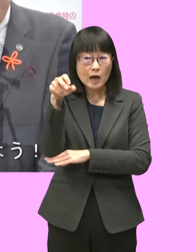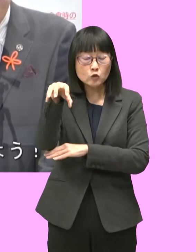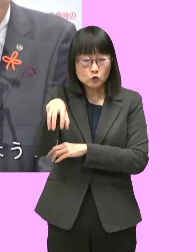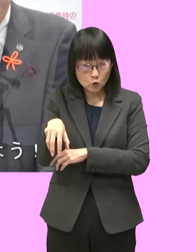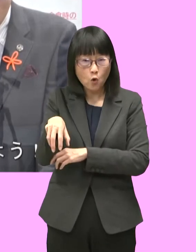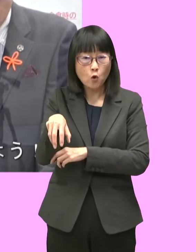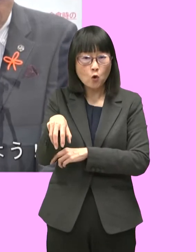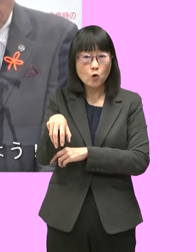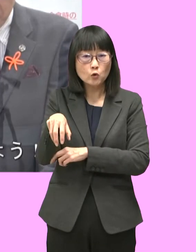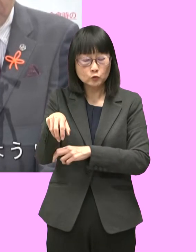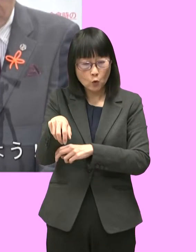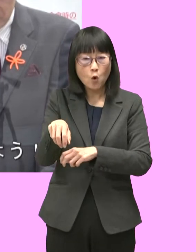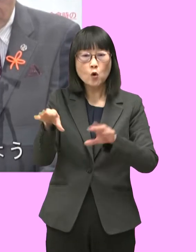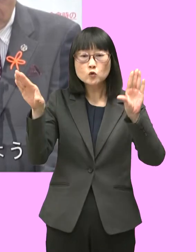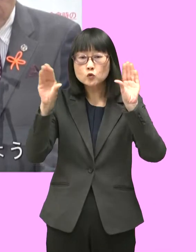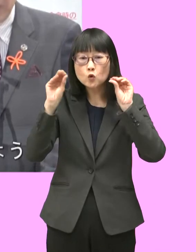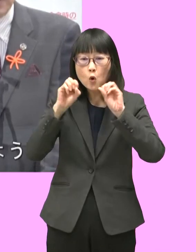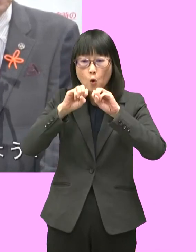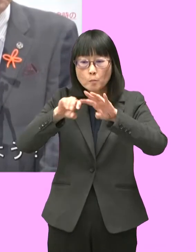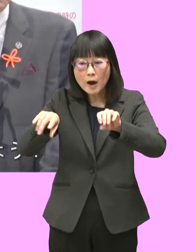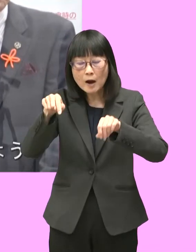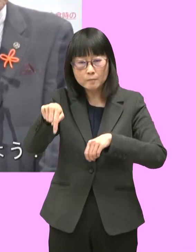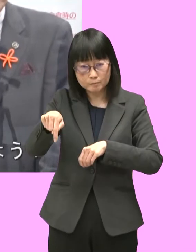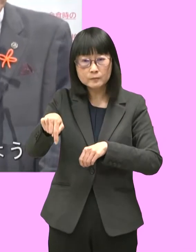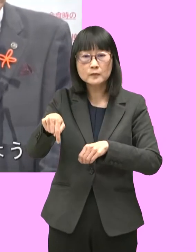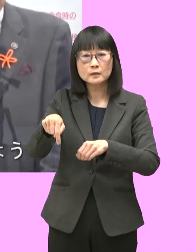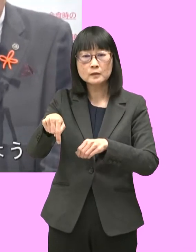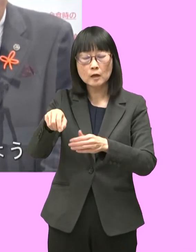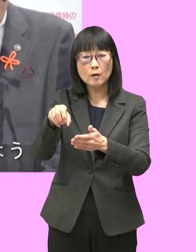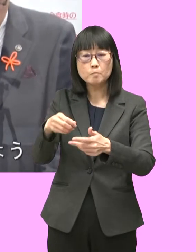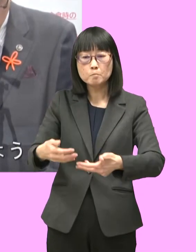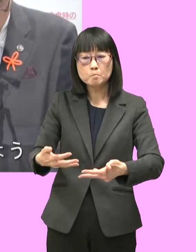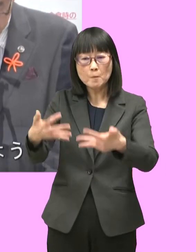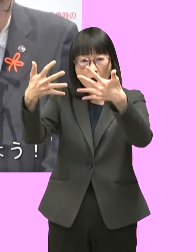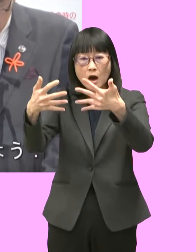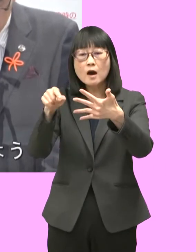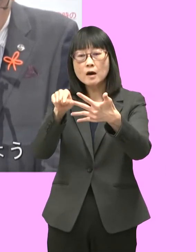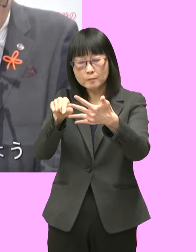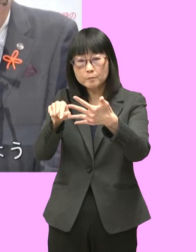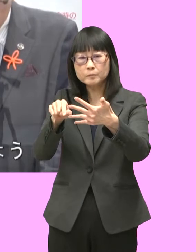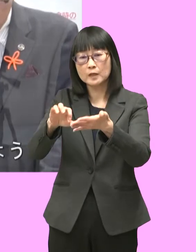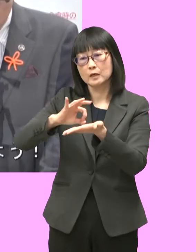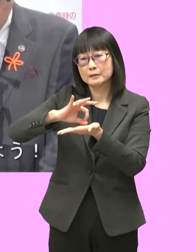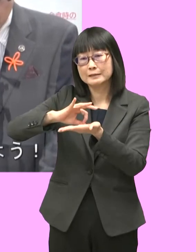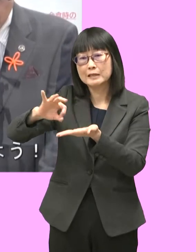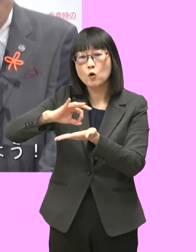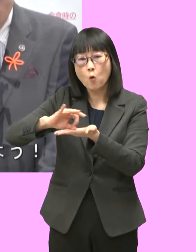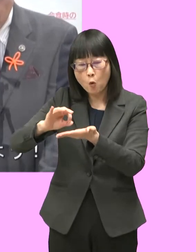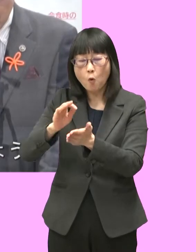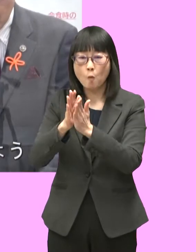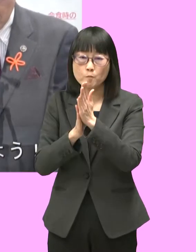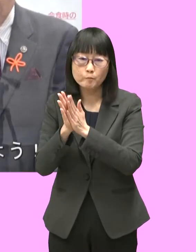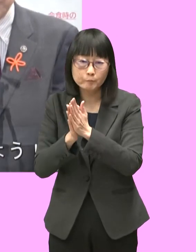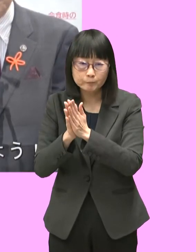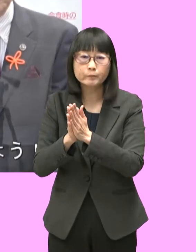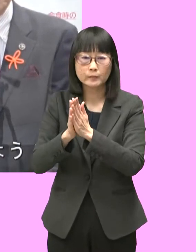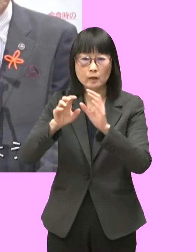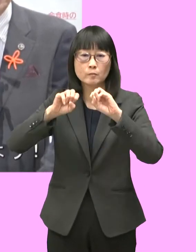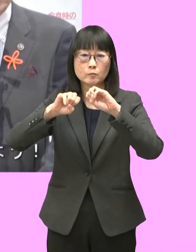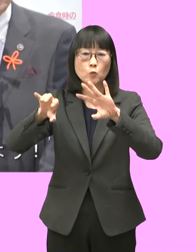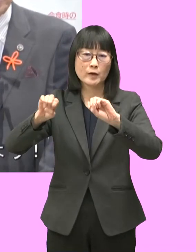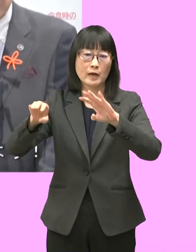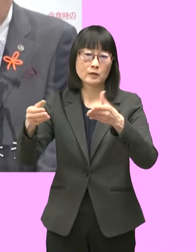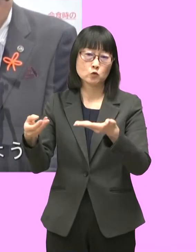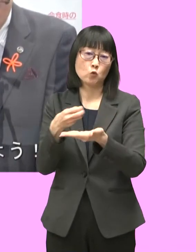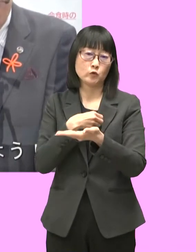利用促進の情報を掲示して利用登録を今促しております。で、まあ、職員でもちょ